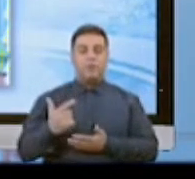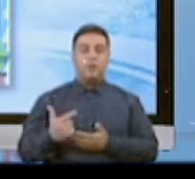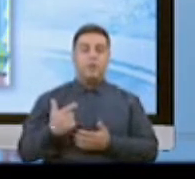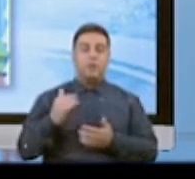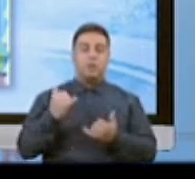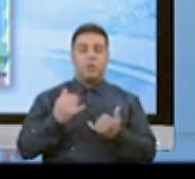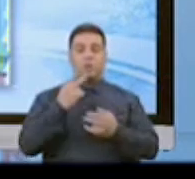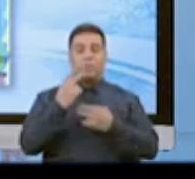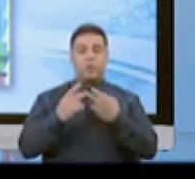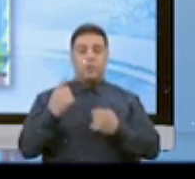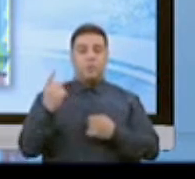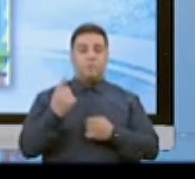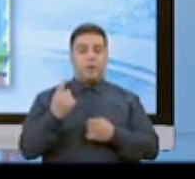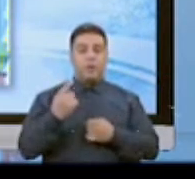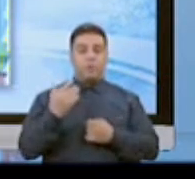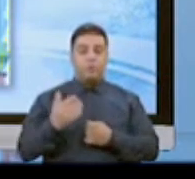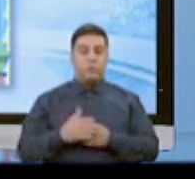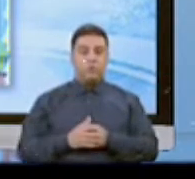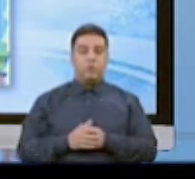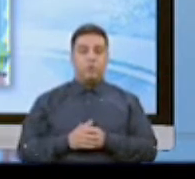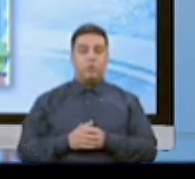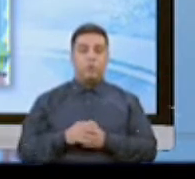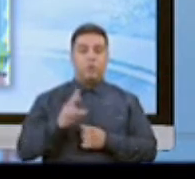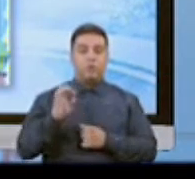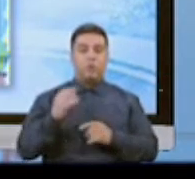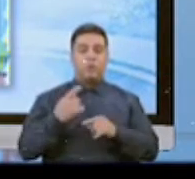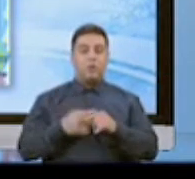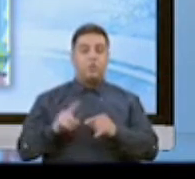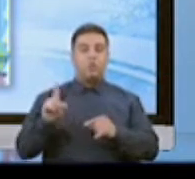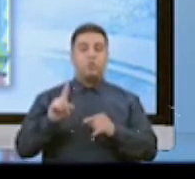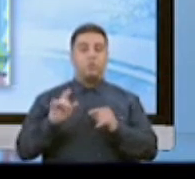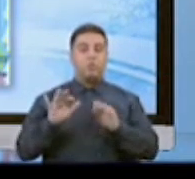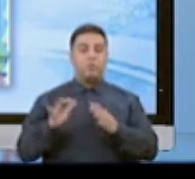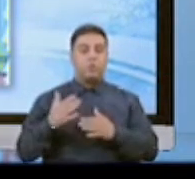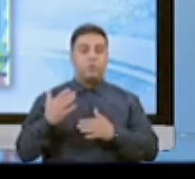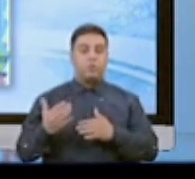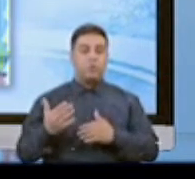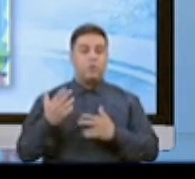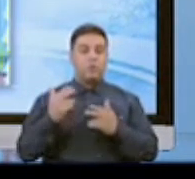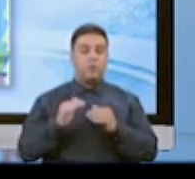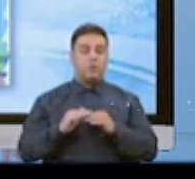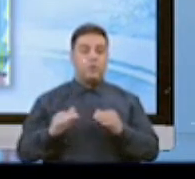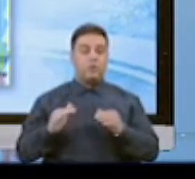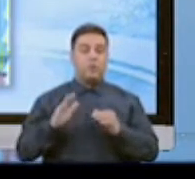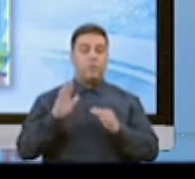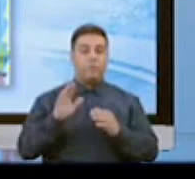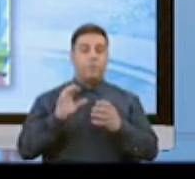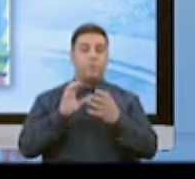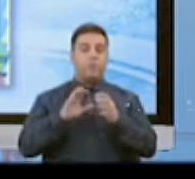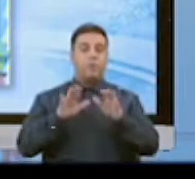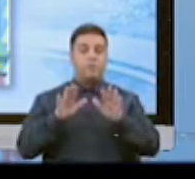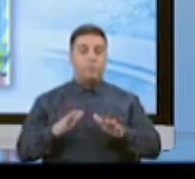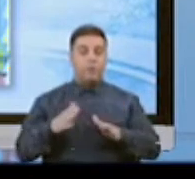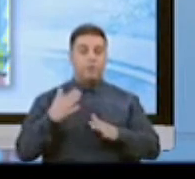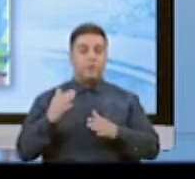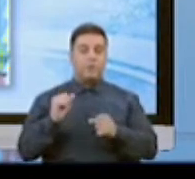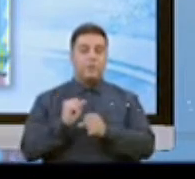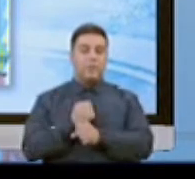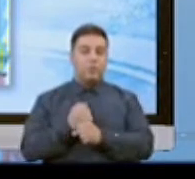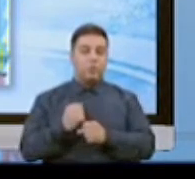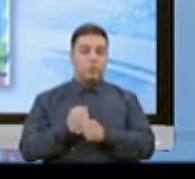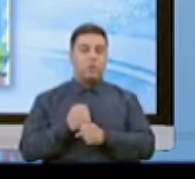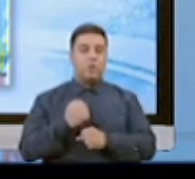Давайте рассмотрим первую картинку. На ней что происходит? Верно, дети в общественном транспорте